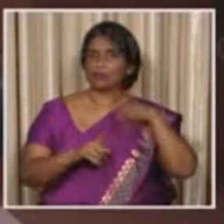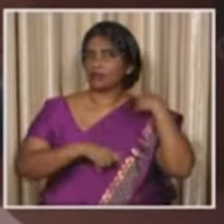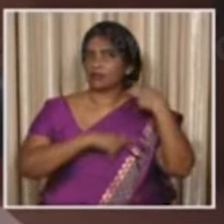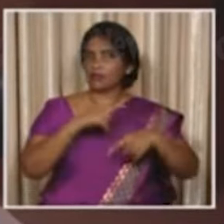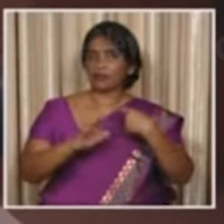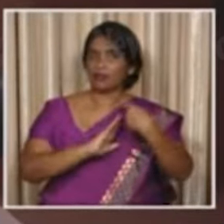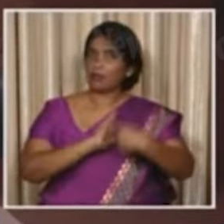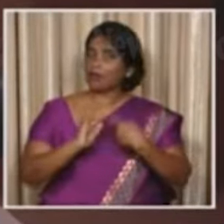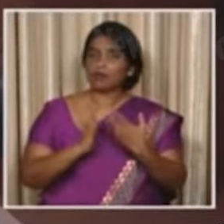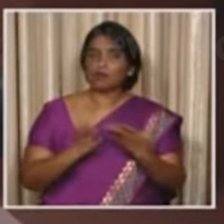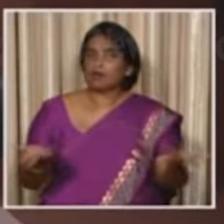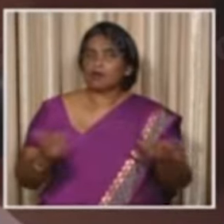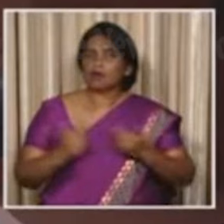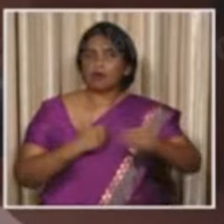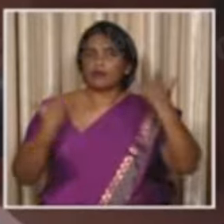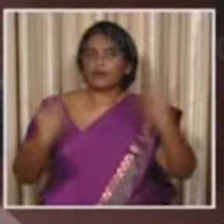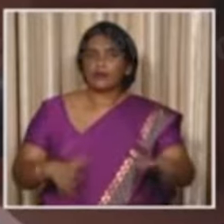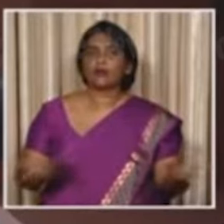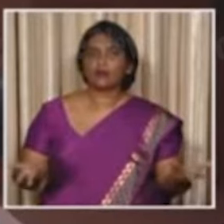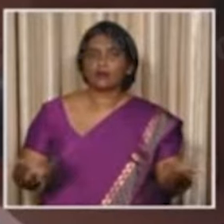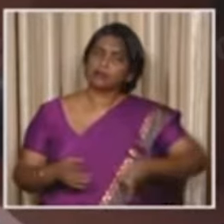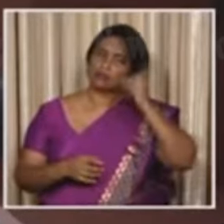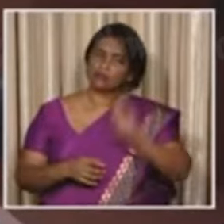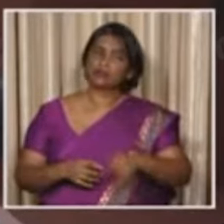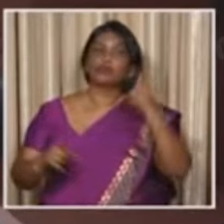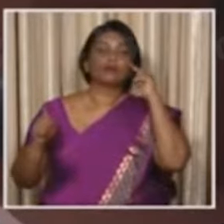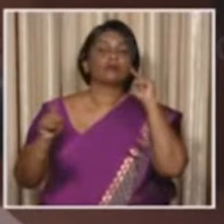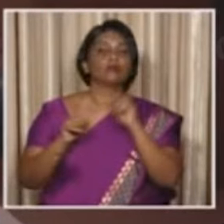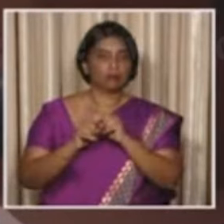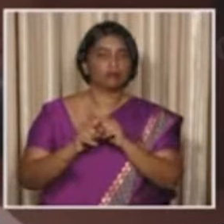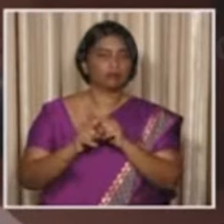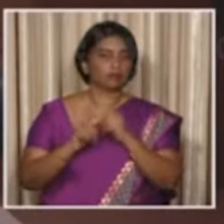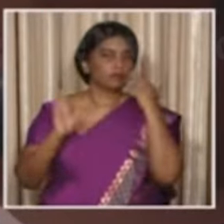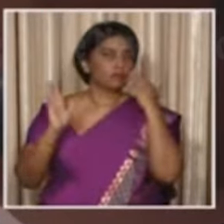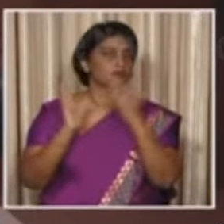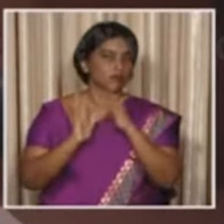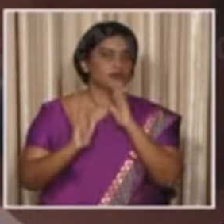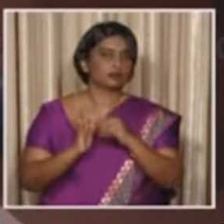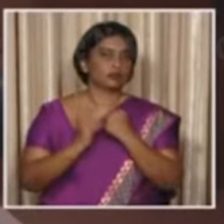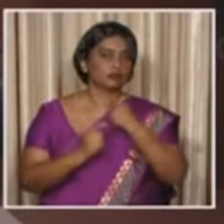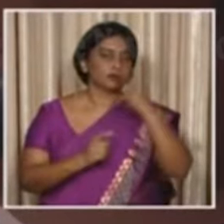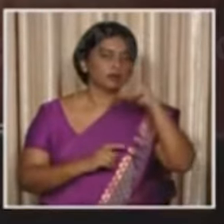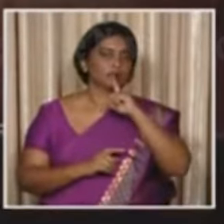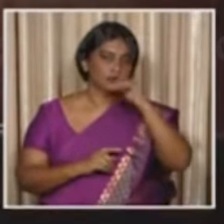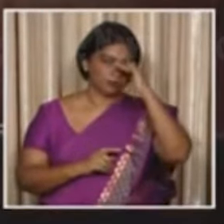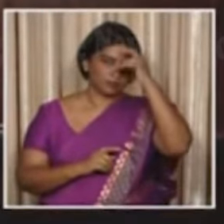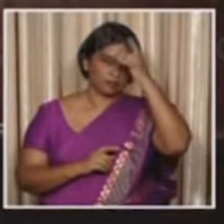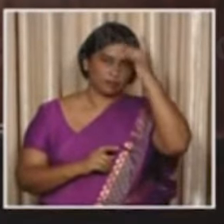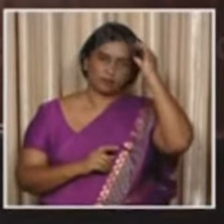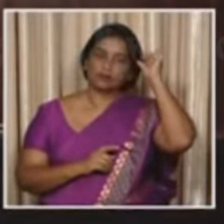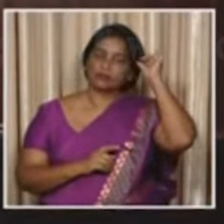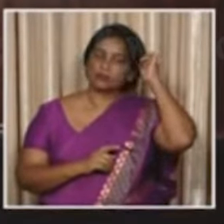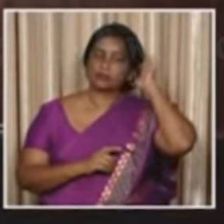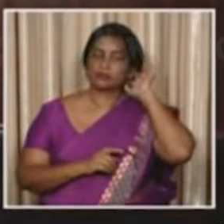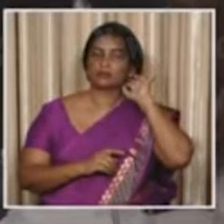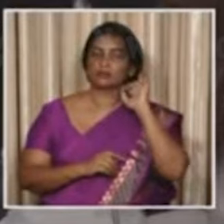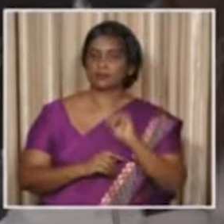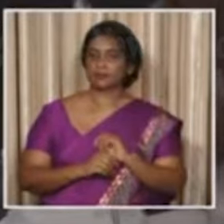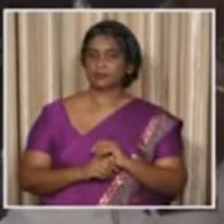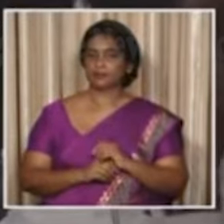වුණොත් කොතනද මේක කෙලවර වෙන්නේ? ඒ නිසා අනිවාර්යෙන් මේ පිළිබඳව සැලකිලිට භාජනය කරන්න ඕන ගරු නියෝජ්‍ය කතානායකතුමනි. අර මම ඒක ඉවර කරනවා ගරු